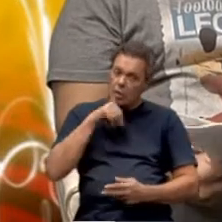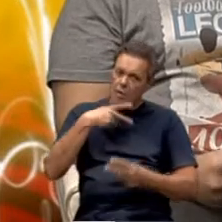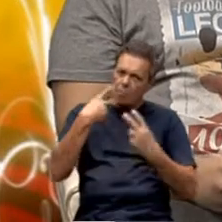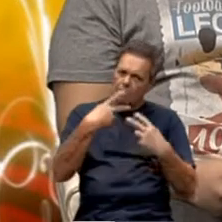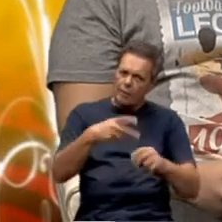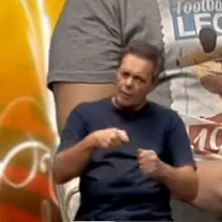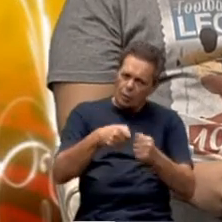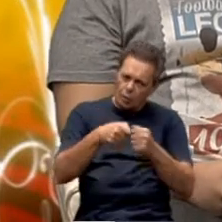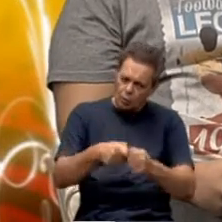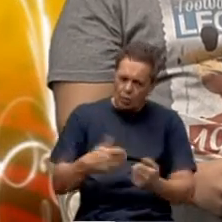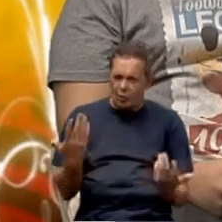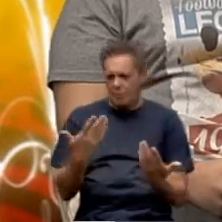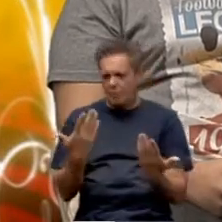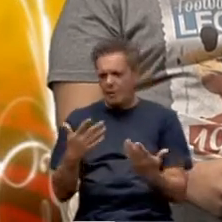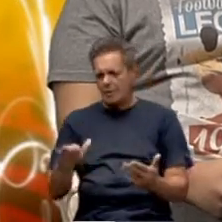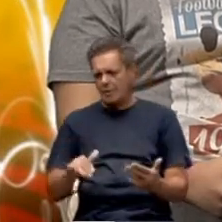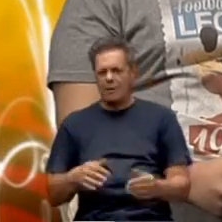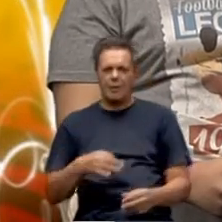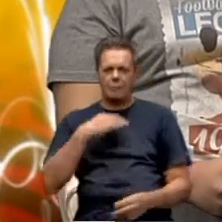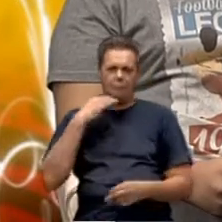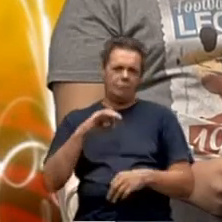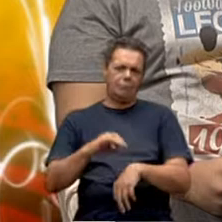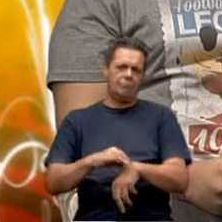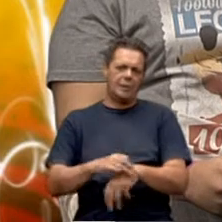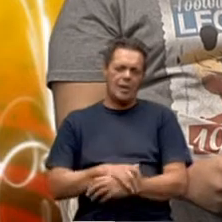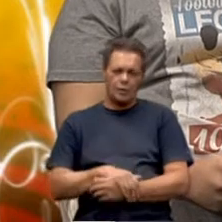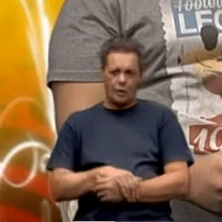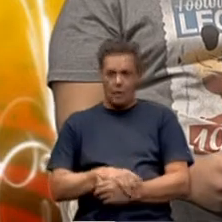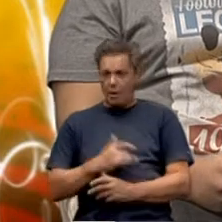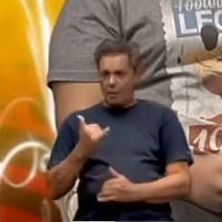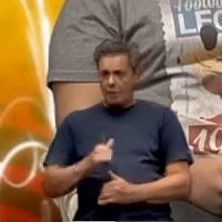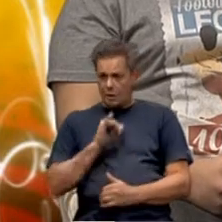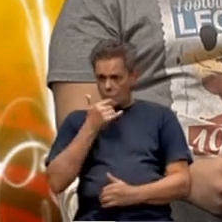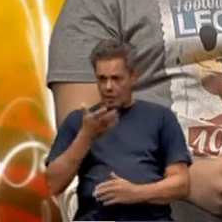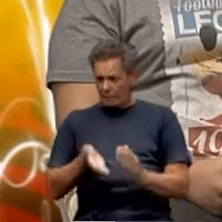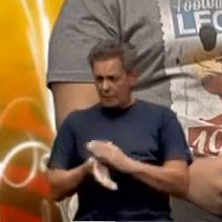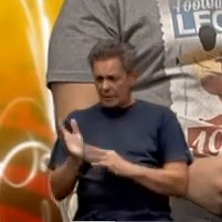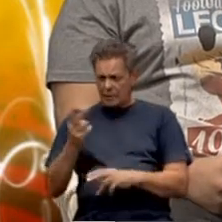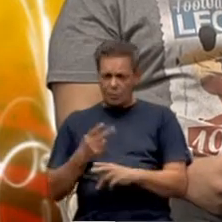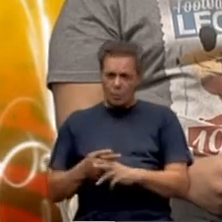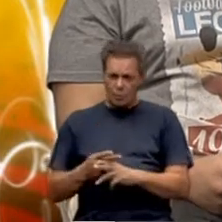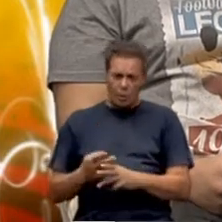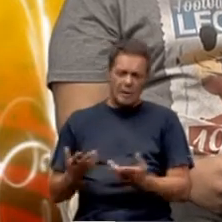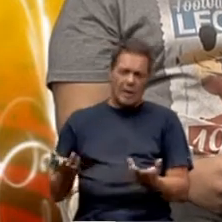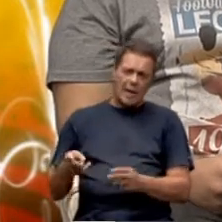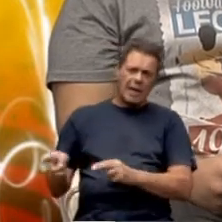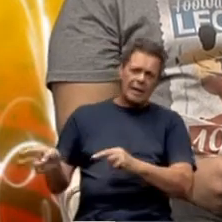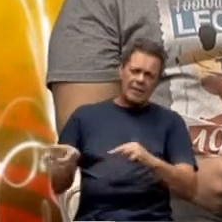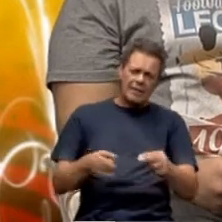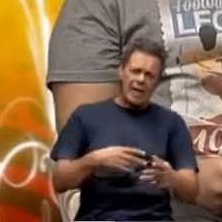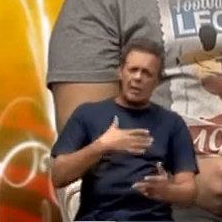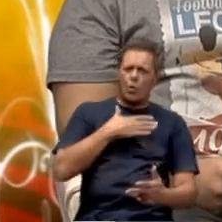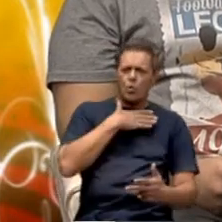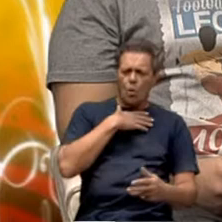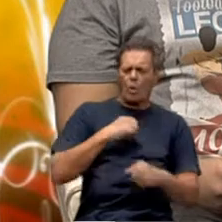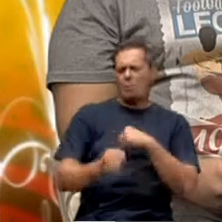se dijete izliječi. Da se mogu na nas osloniti danas sutra kad izađu iz bolnice i kad se vrate, ne znam, u školu, na fakultet